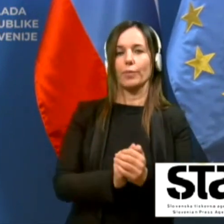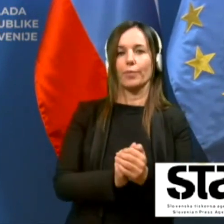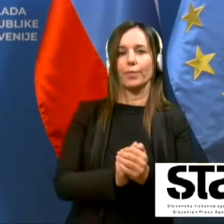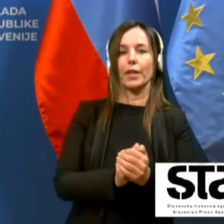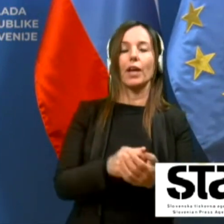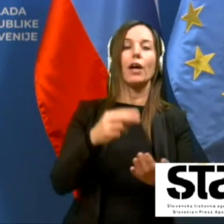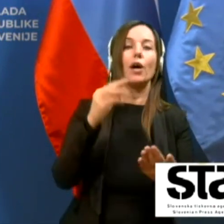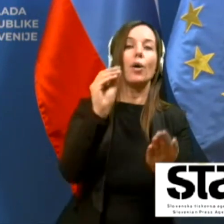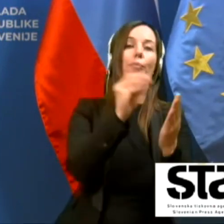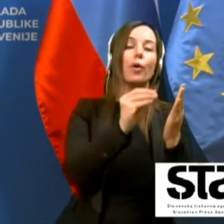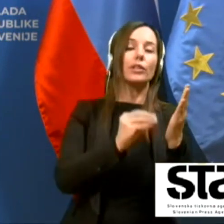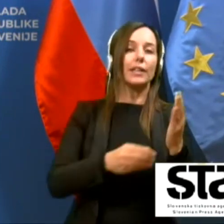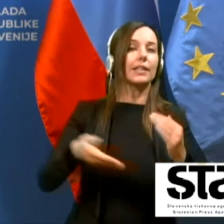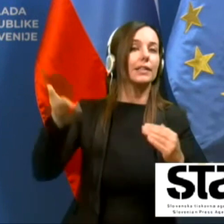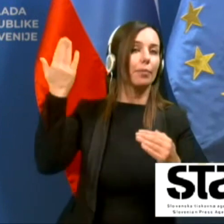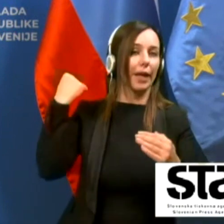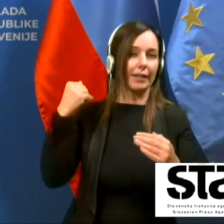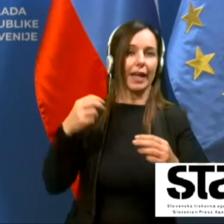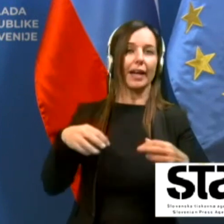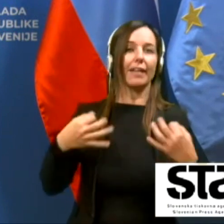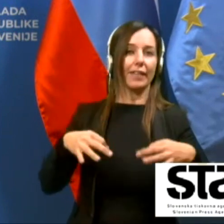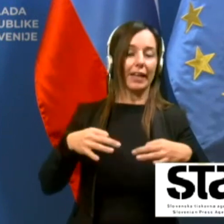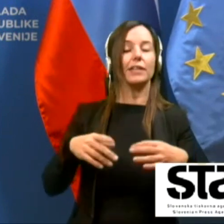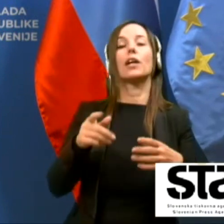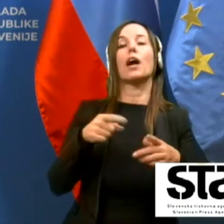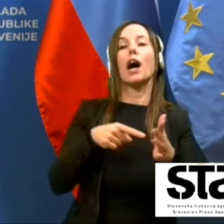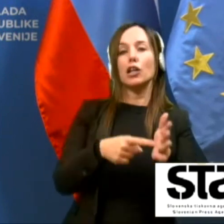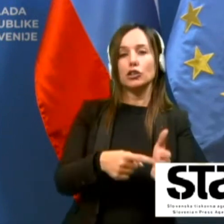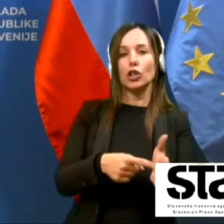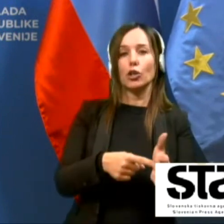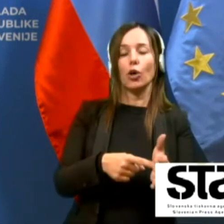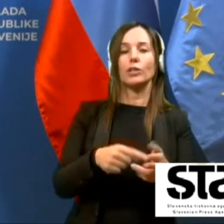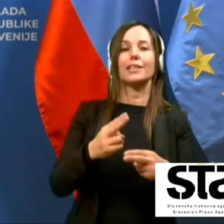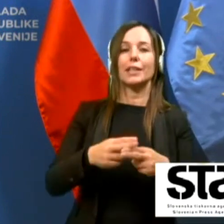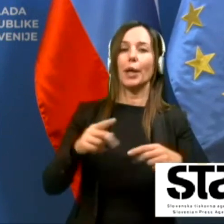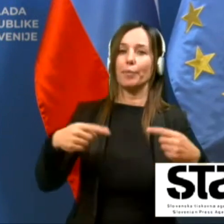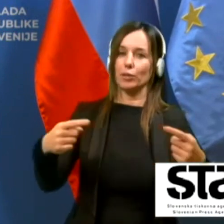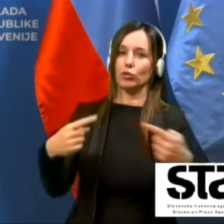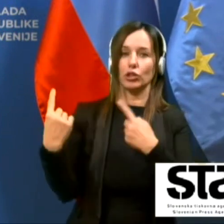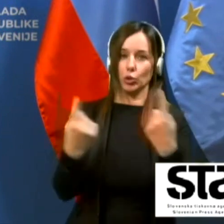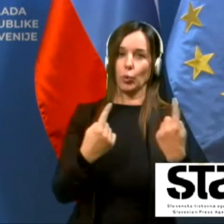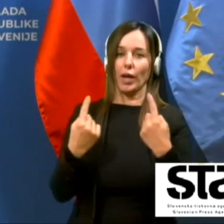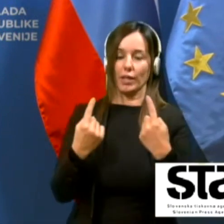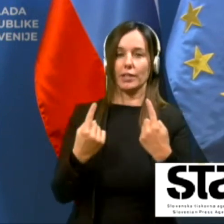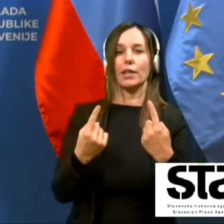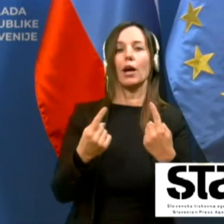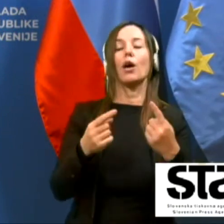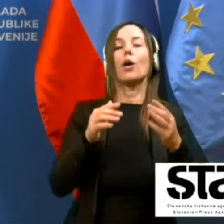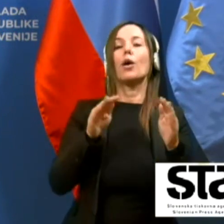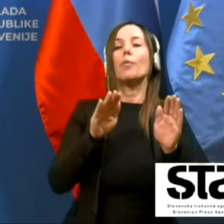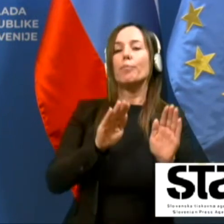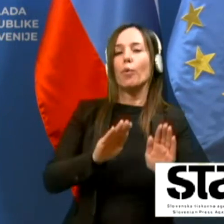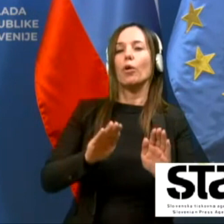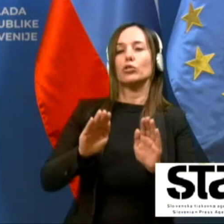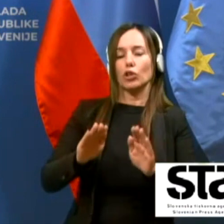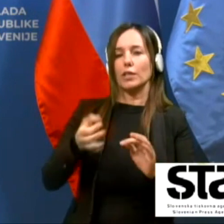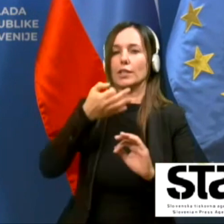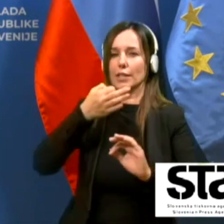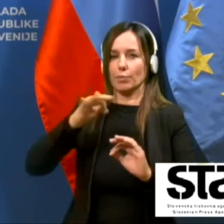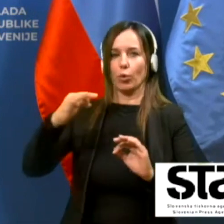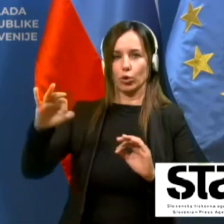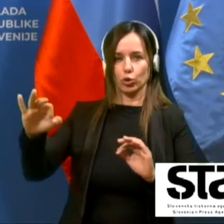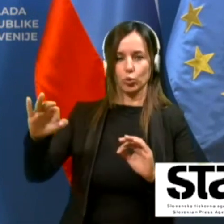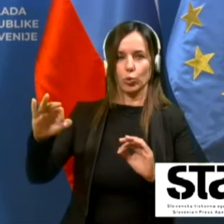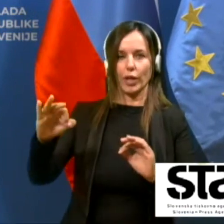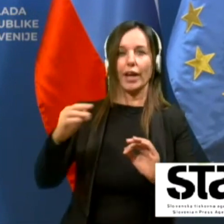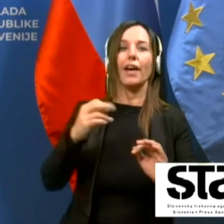Podatki za pretekli vikend kažejo, da se epidemiološke razmere v Sloveniji vztrajno, čeprav počasi izboljšujejo. Glede na